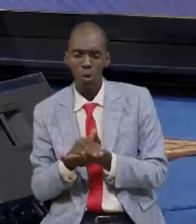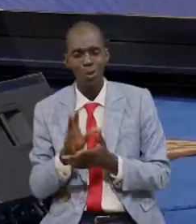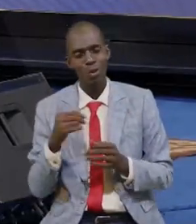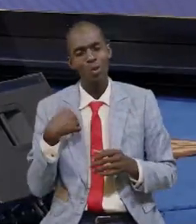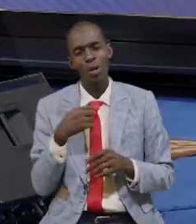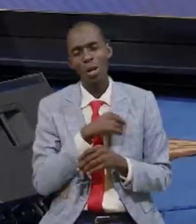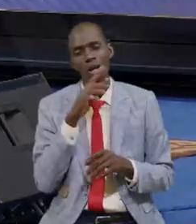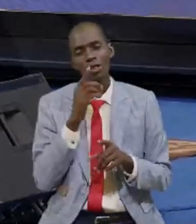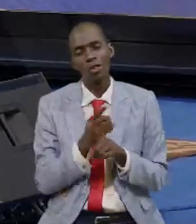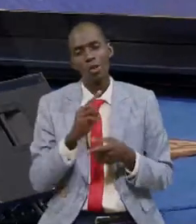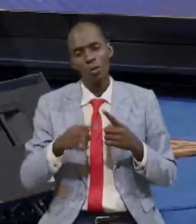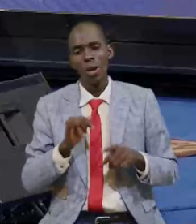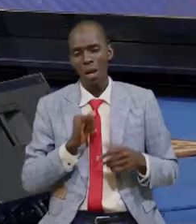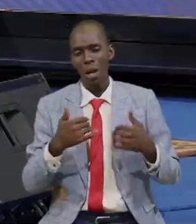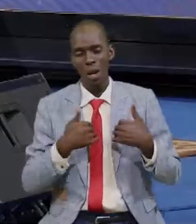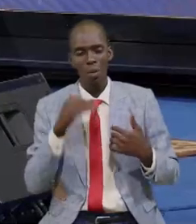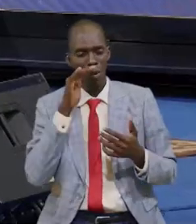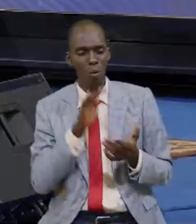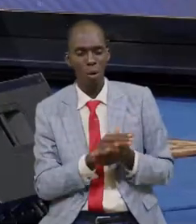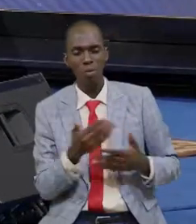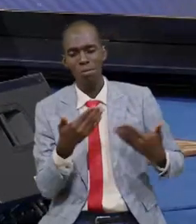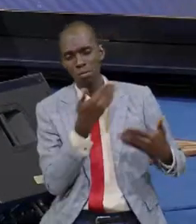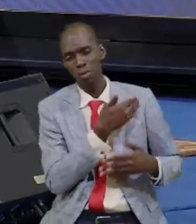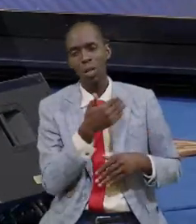C'est ma amie. Et j'ai ma femme, mais